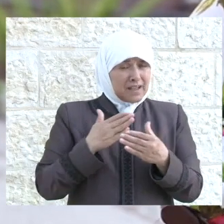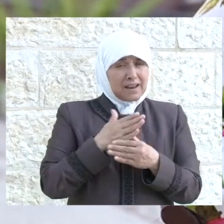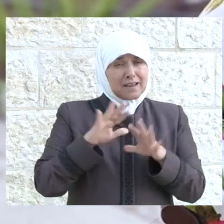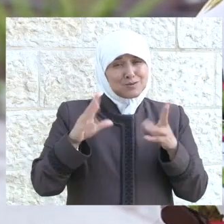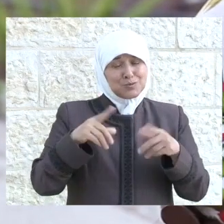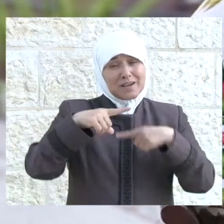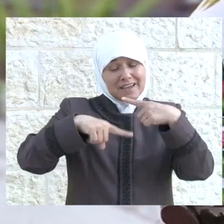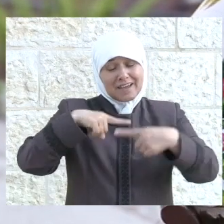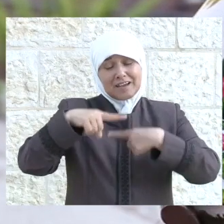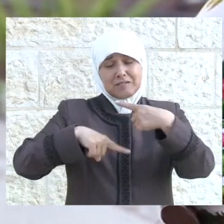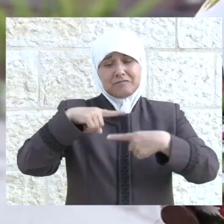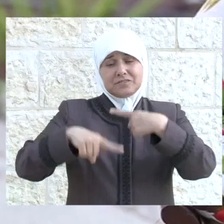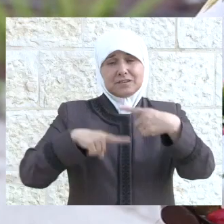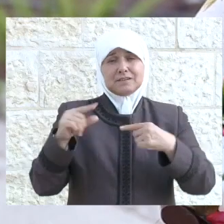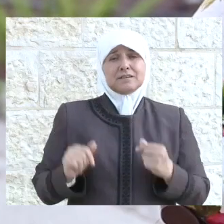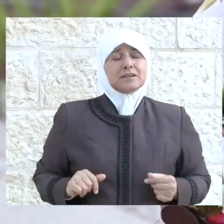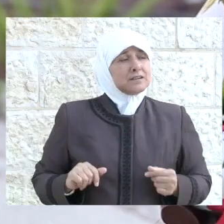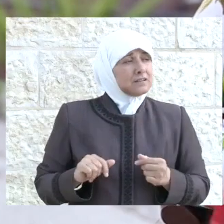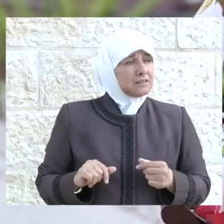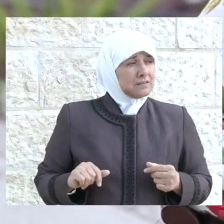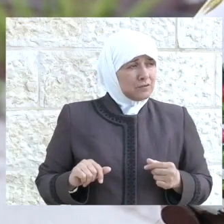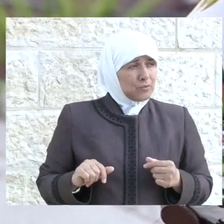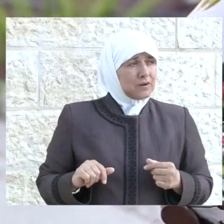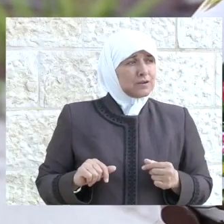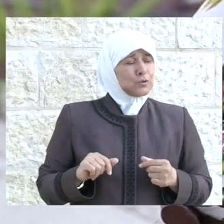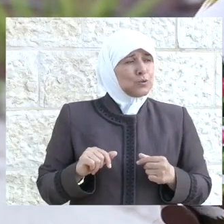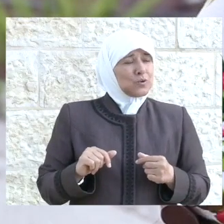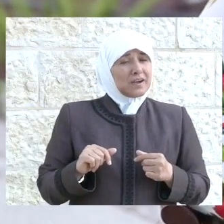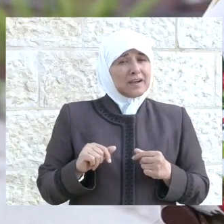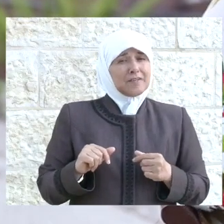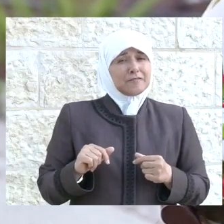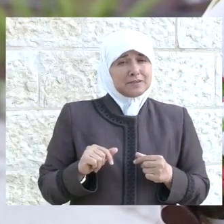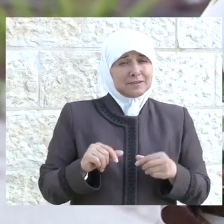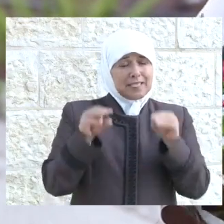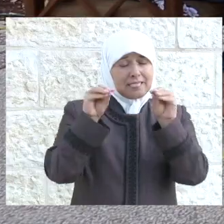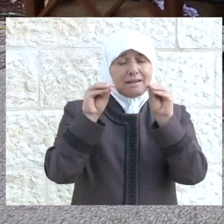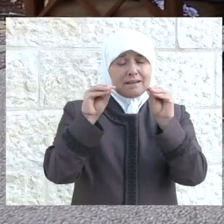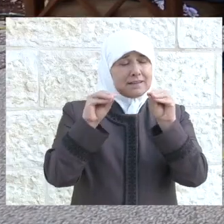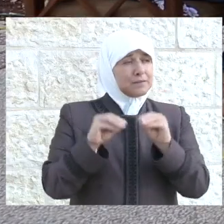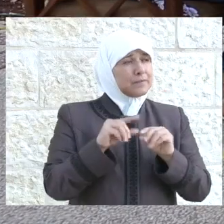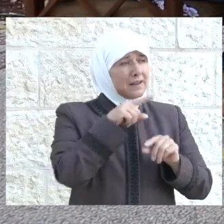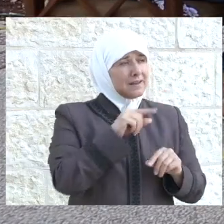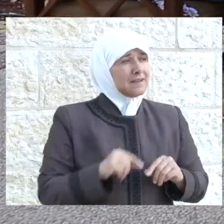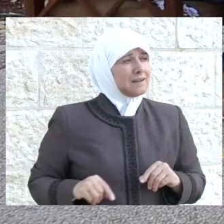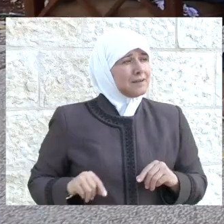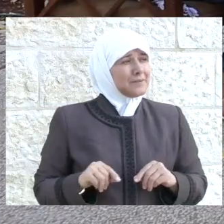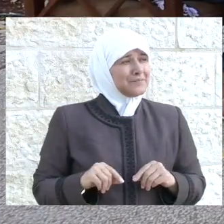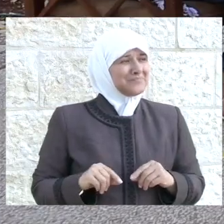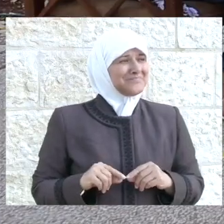محاضرات في شمال إيطاليا مع نادي المتسلقين الإيطاليين. طلعت بعد ما أخذت طلعت